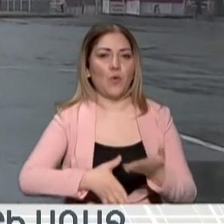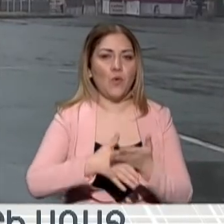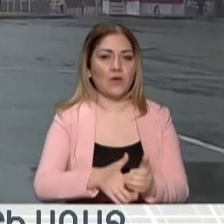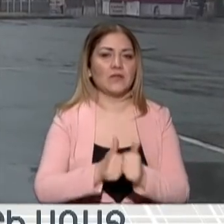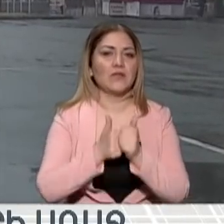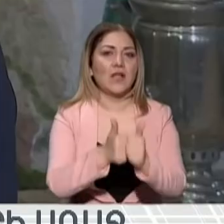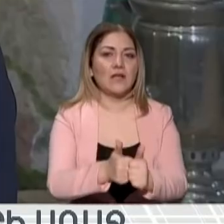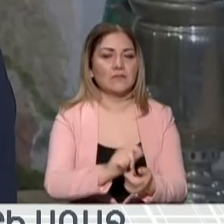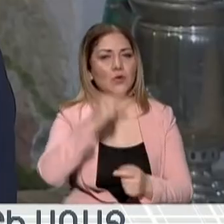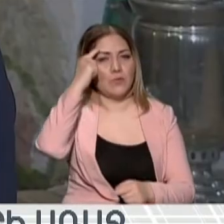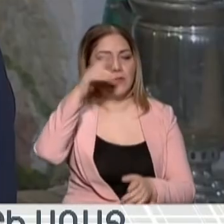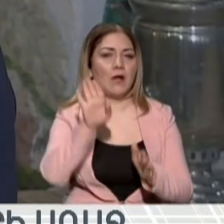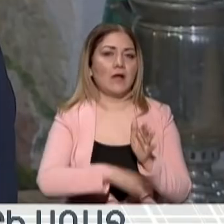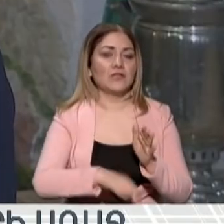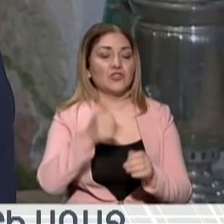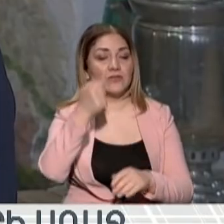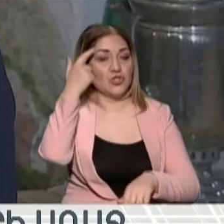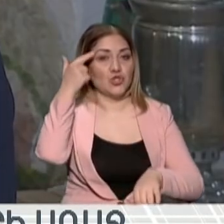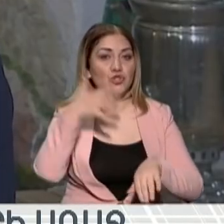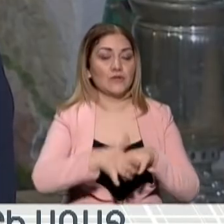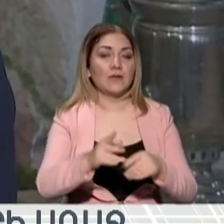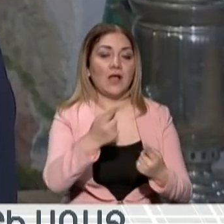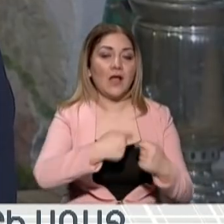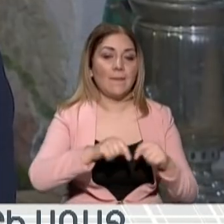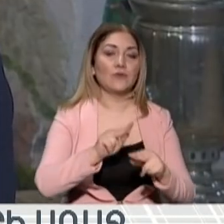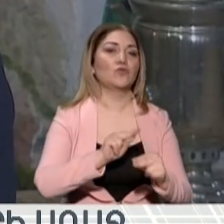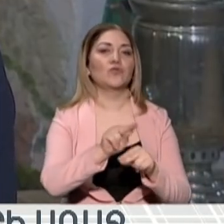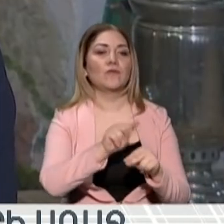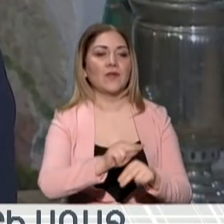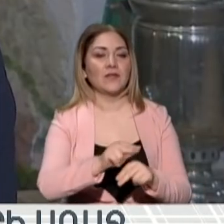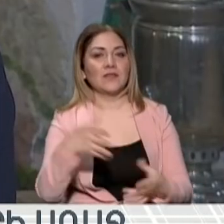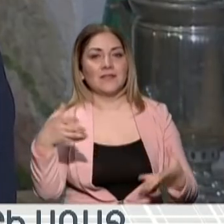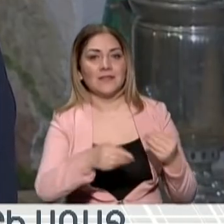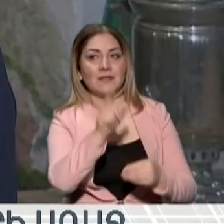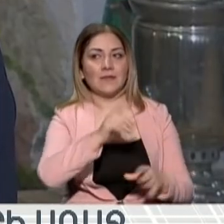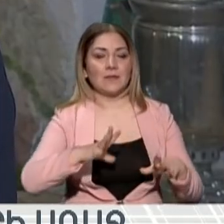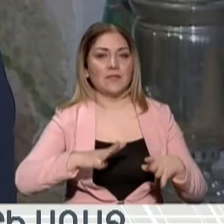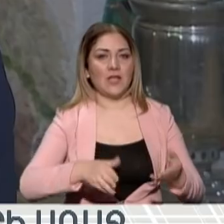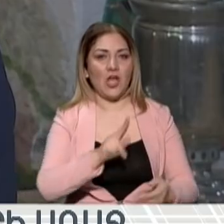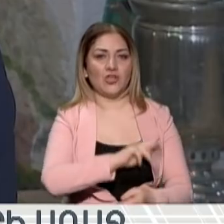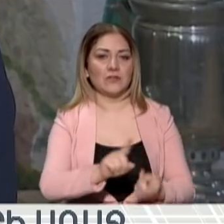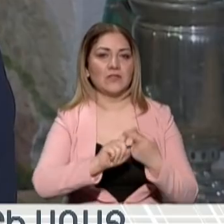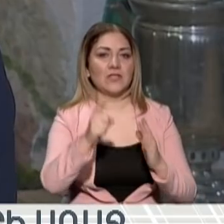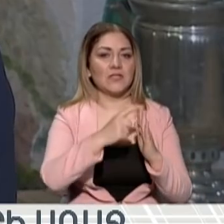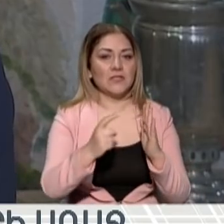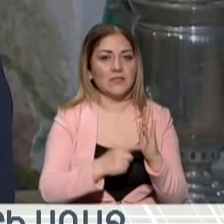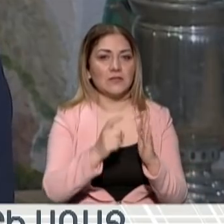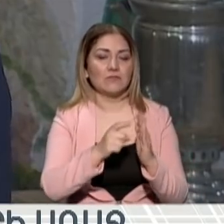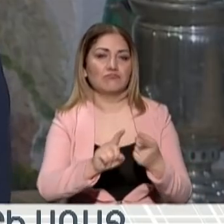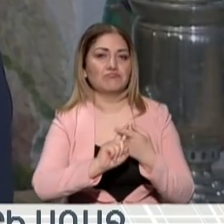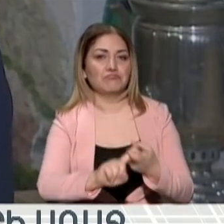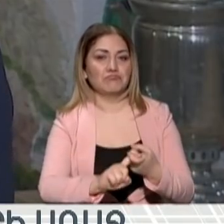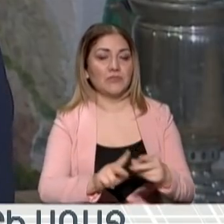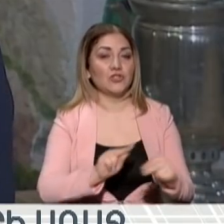հետևից պետք է վազել։ Պետք է սովորեցնել համայնքներին աշխատել ինվեստորների հետ, ներդրողների հետ